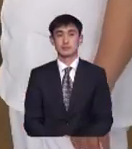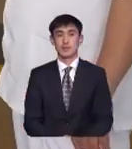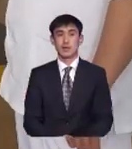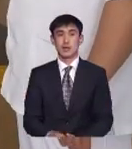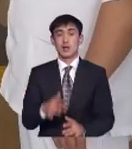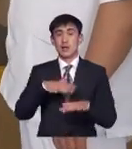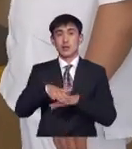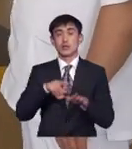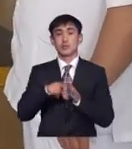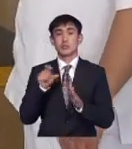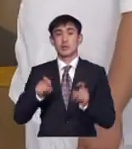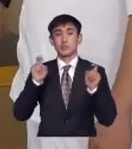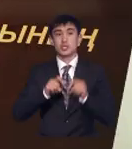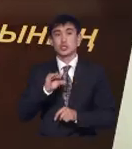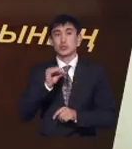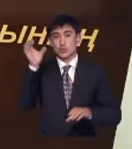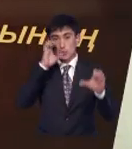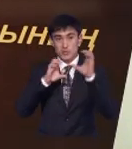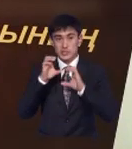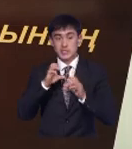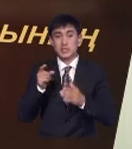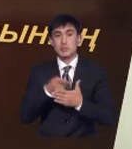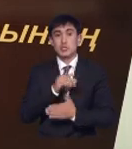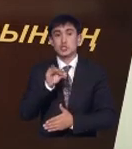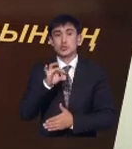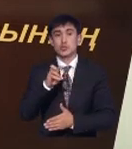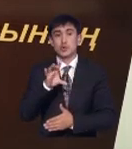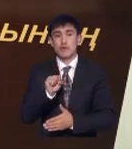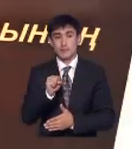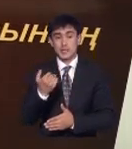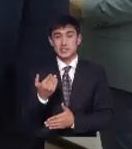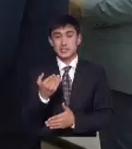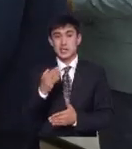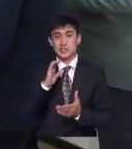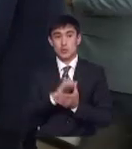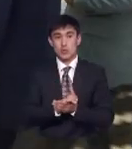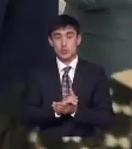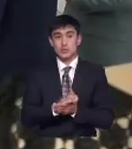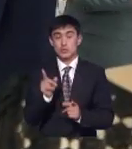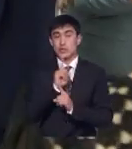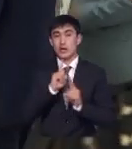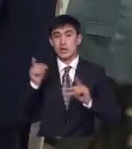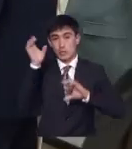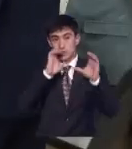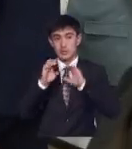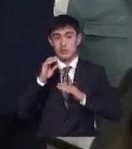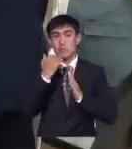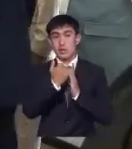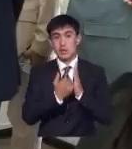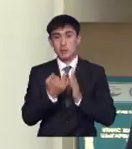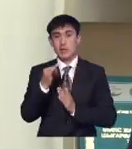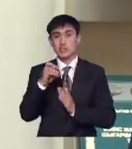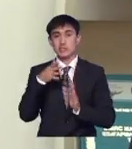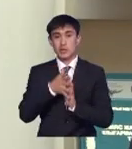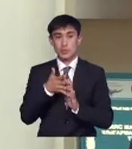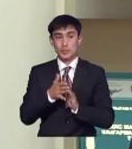Также народные избранники посетили ЖТСУский университет имени Ильяса Жансугурова. Здесь они ознакомились с уникальной образовательной программой